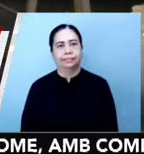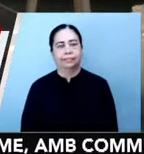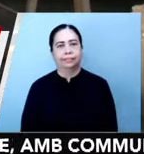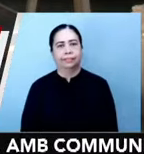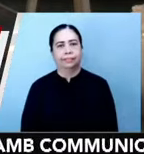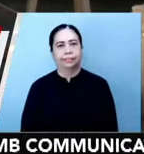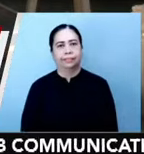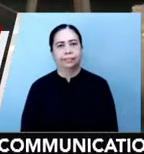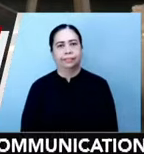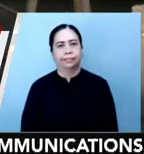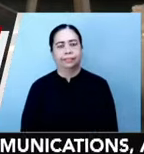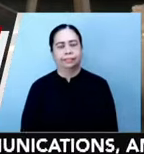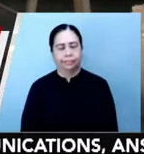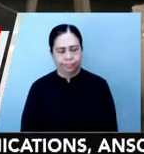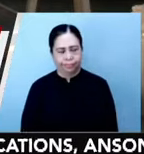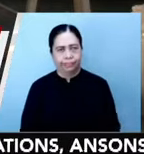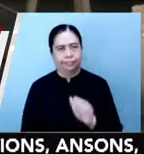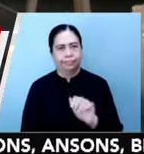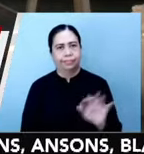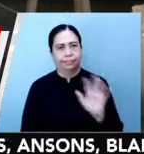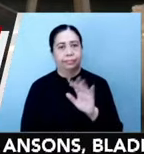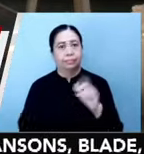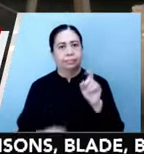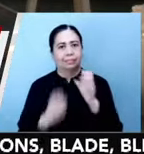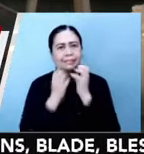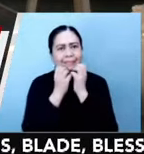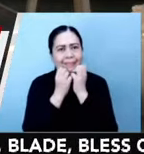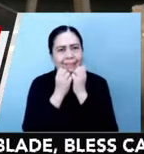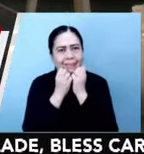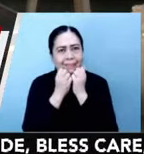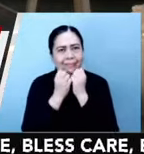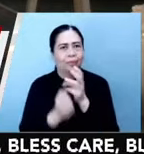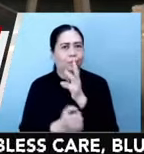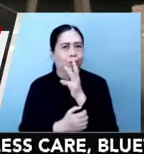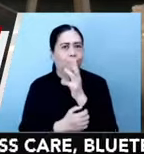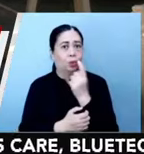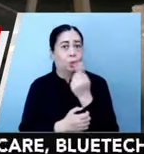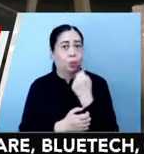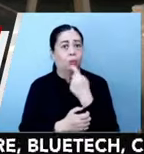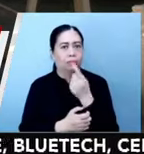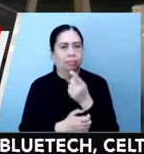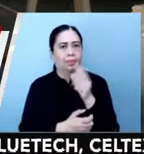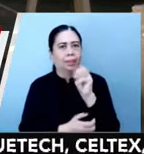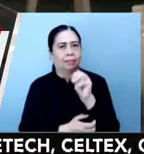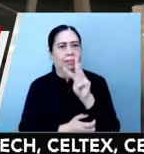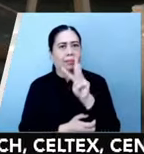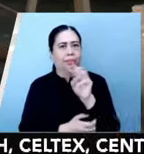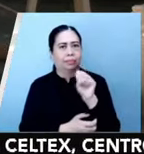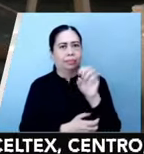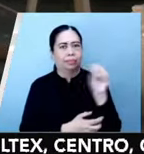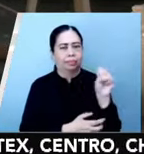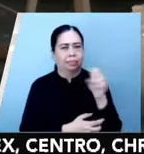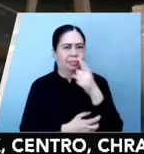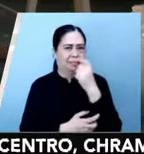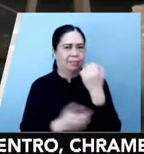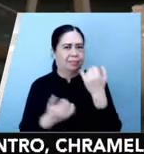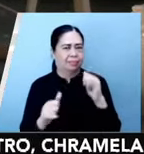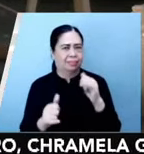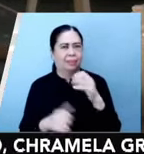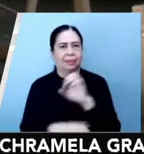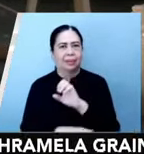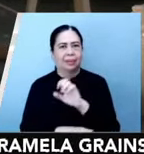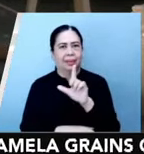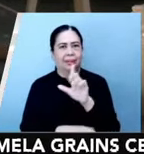Diba, magandang umaga. Kailangan magtipig ng tubig, ayon yan, sa MWSS dahil meron pa rin tayong El Nino at meron ding